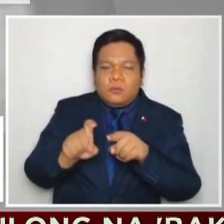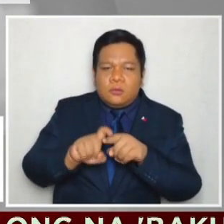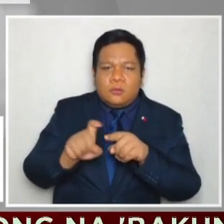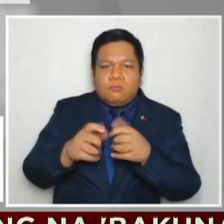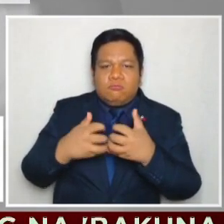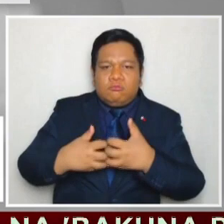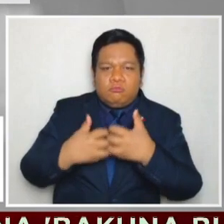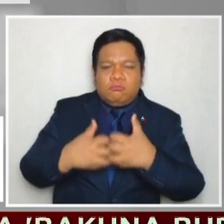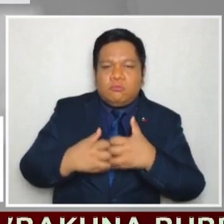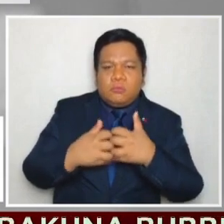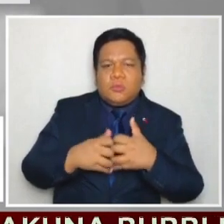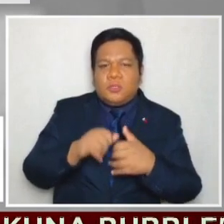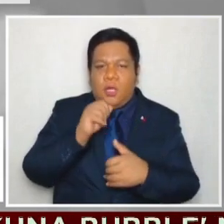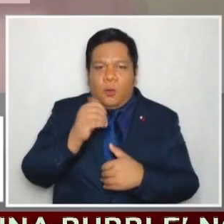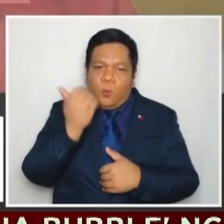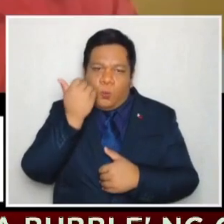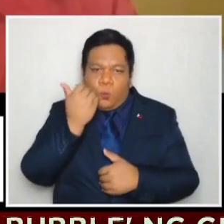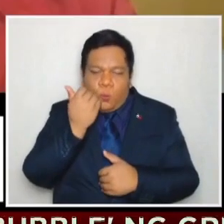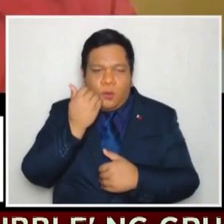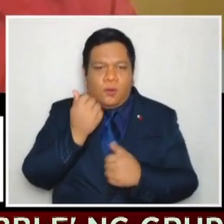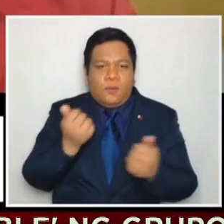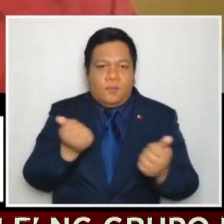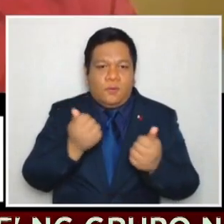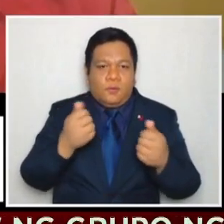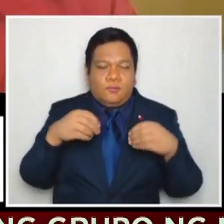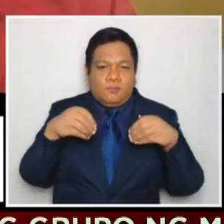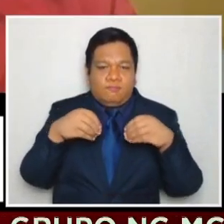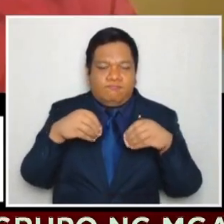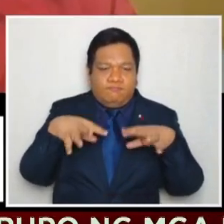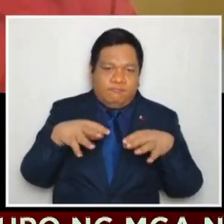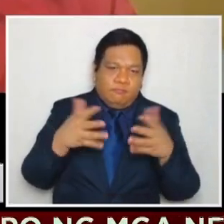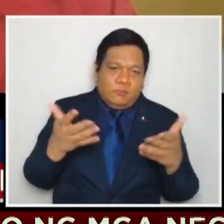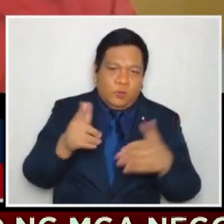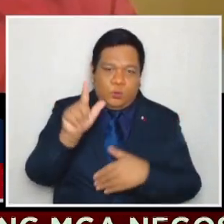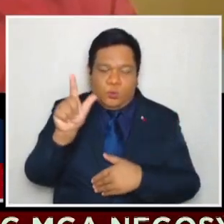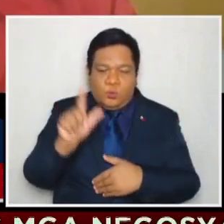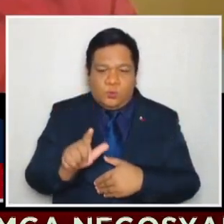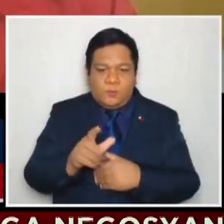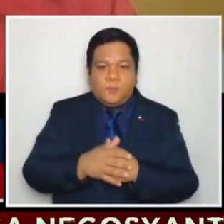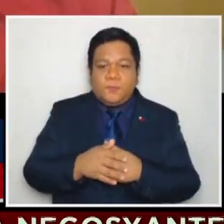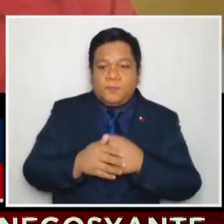kapusin ang supply sa Luzon. In buong duration ng turnaround,